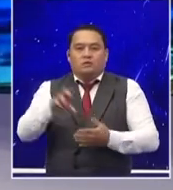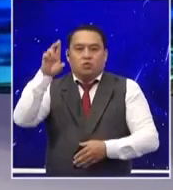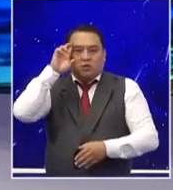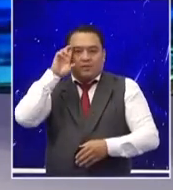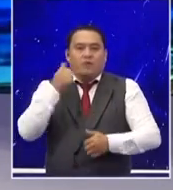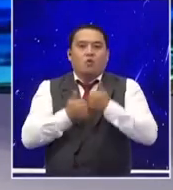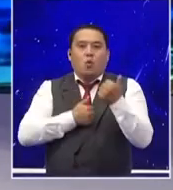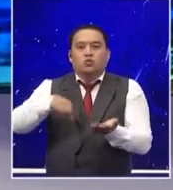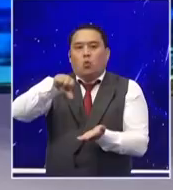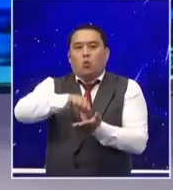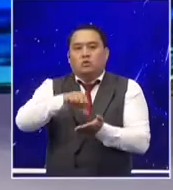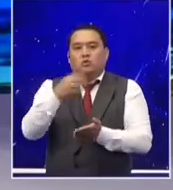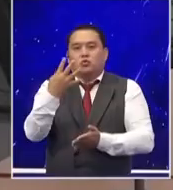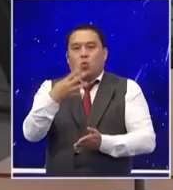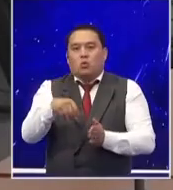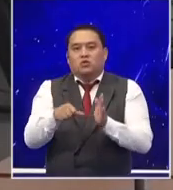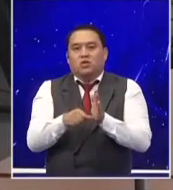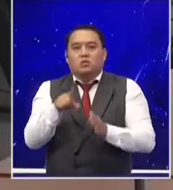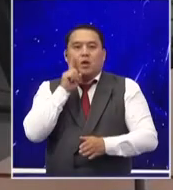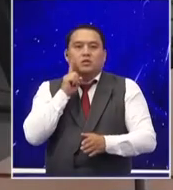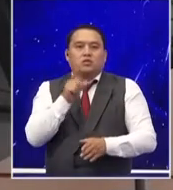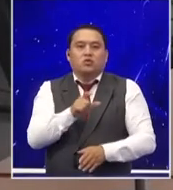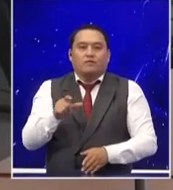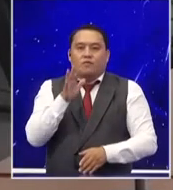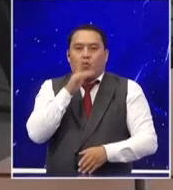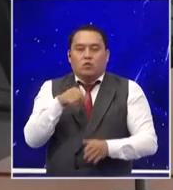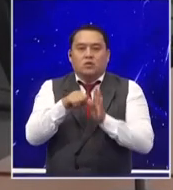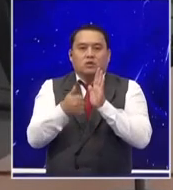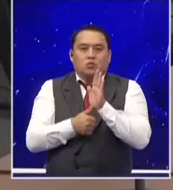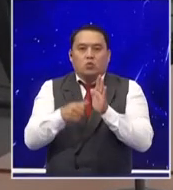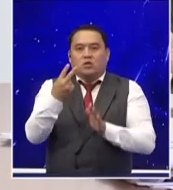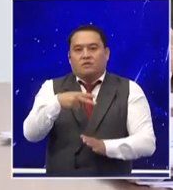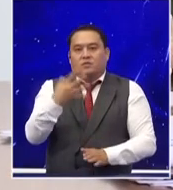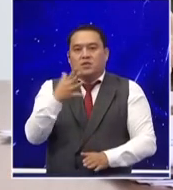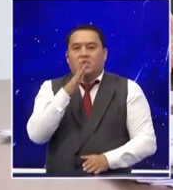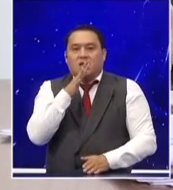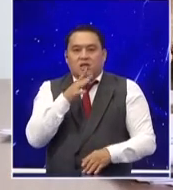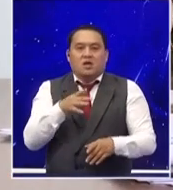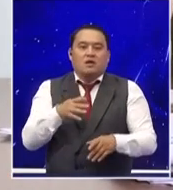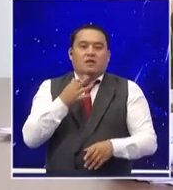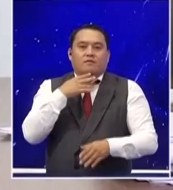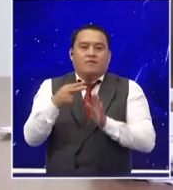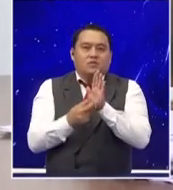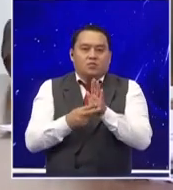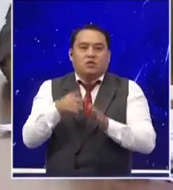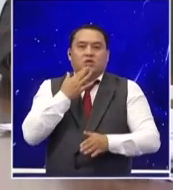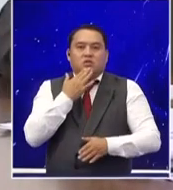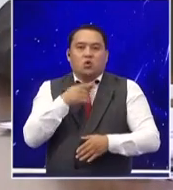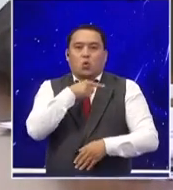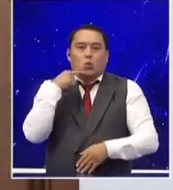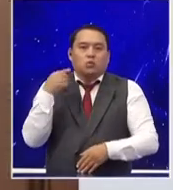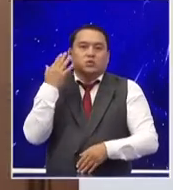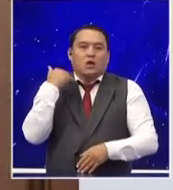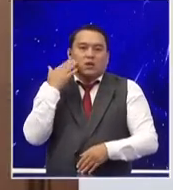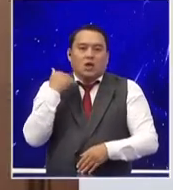так в конкурсе приняли участие 46 молодых ребят в возрасте от 16 до 25 лет 8 этносов это русские